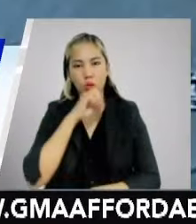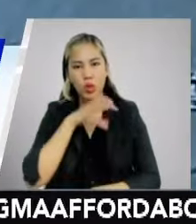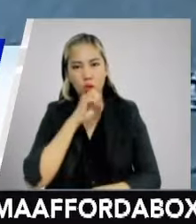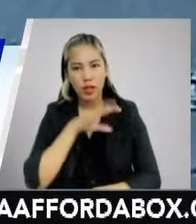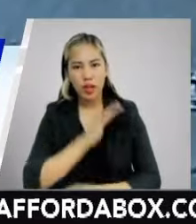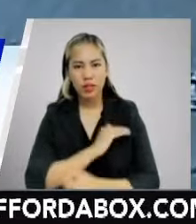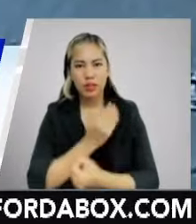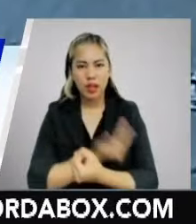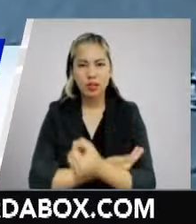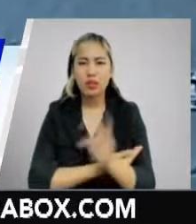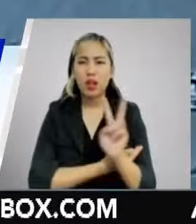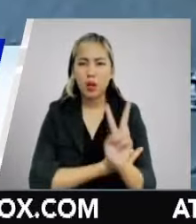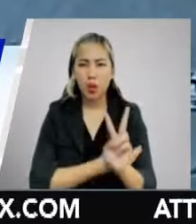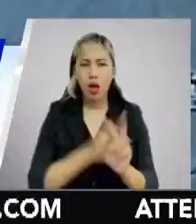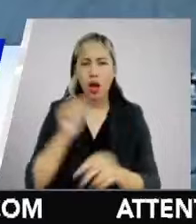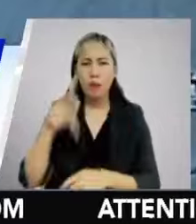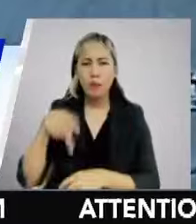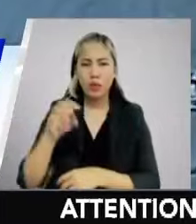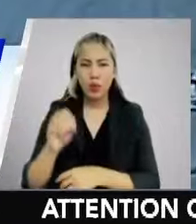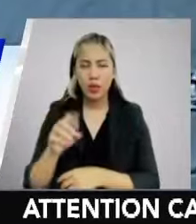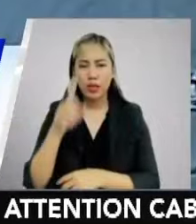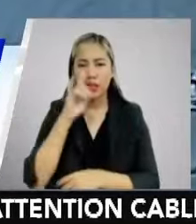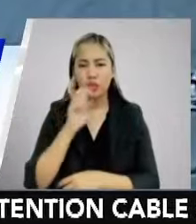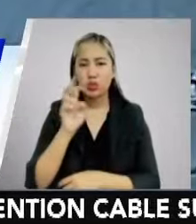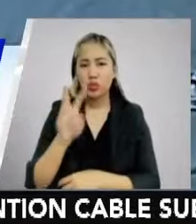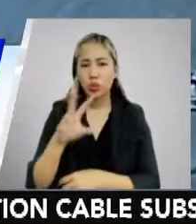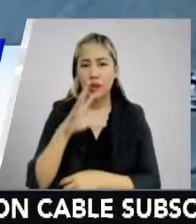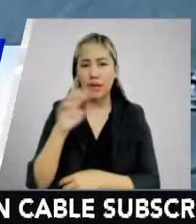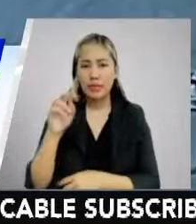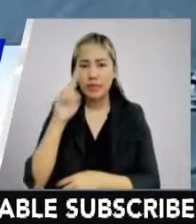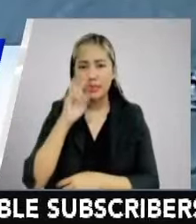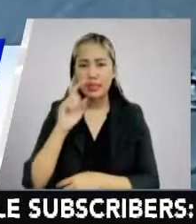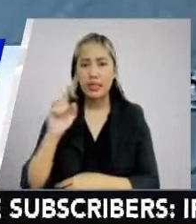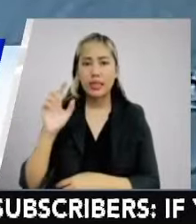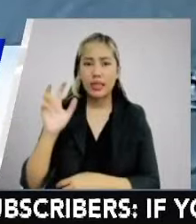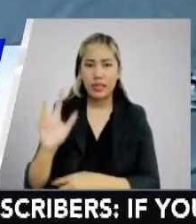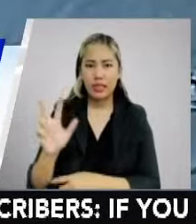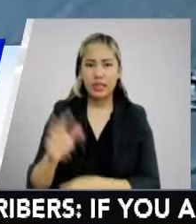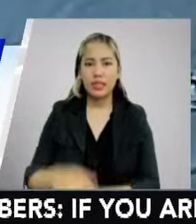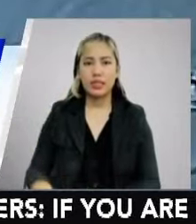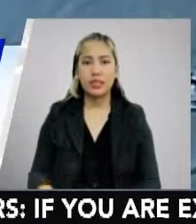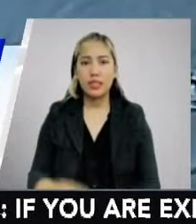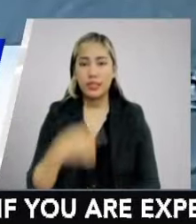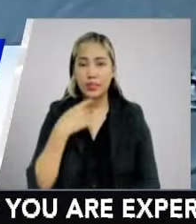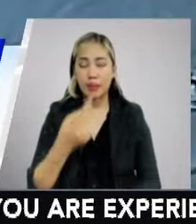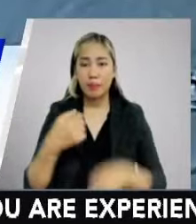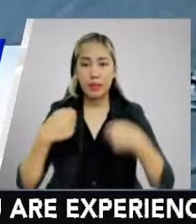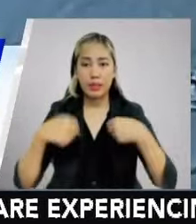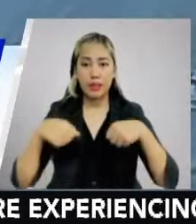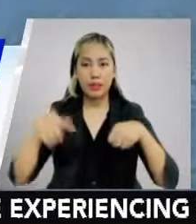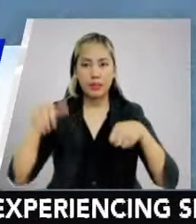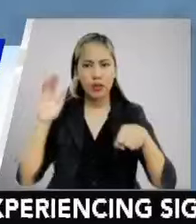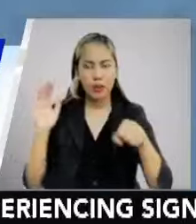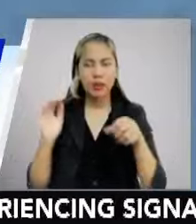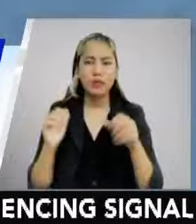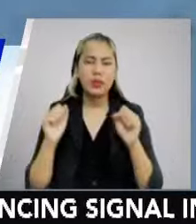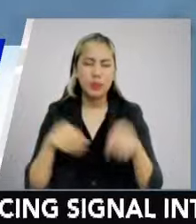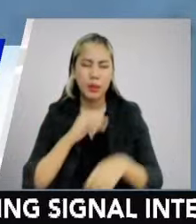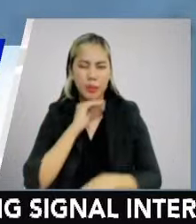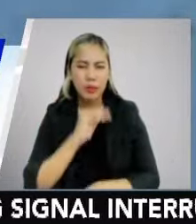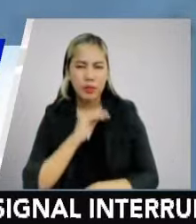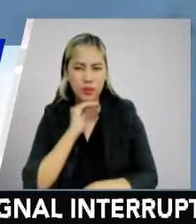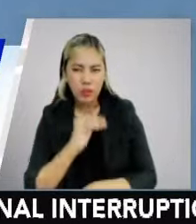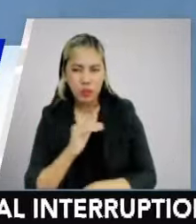edad 2 at 3 taong gulang. Sabi ng driver, posibleng pagod siya kaya nangyari ang